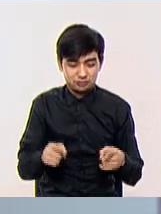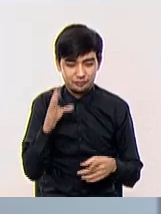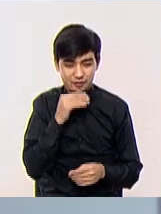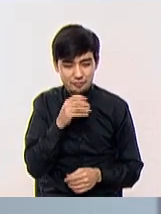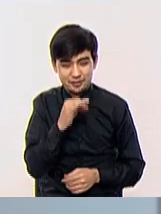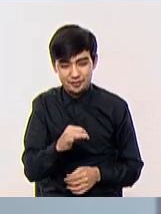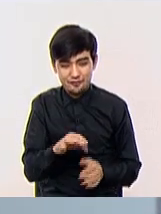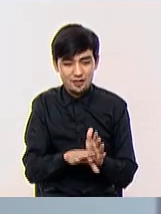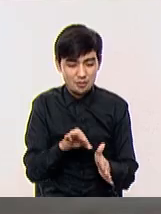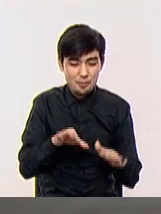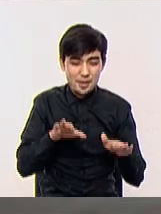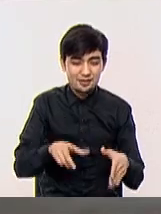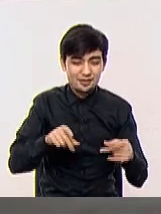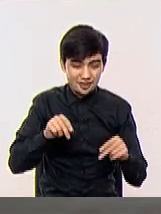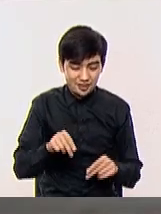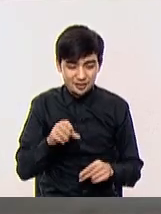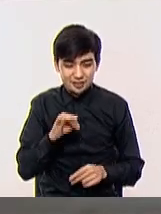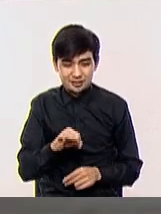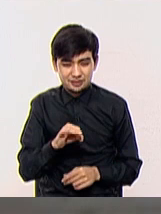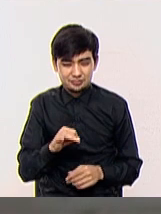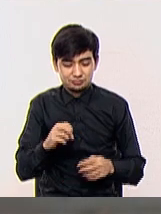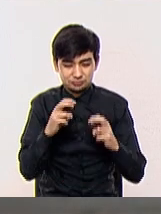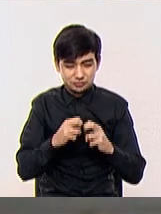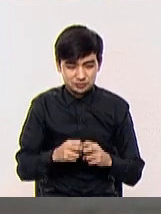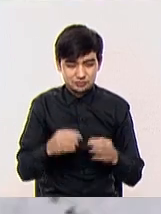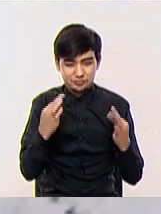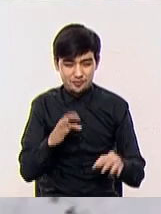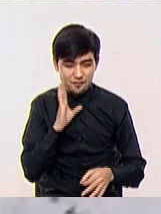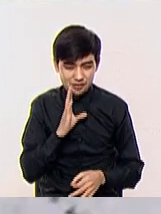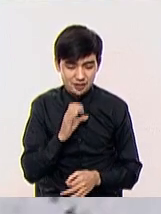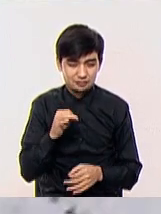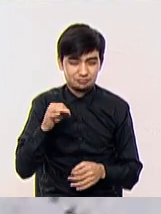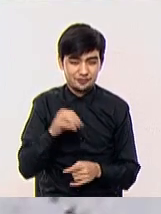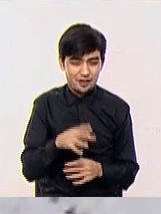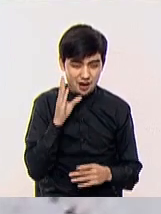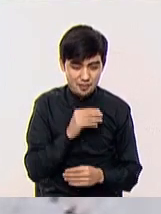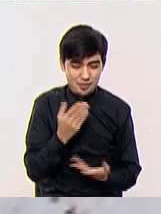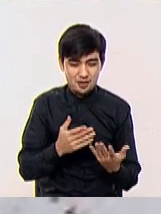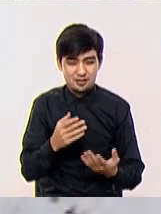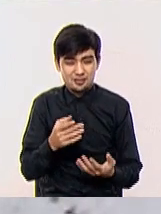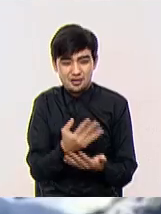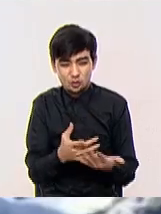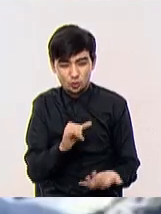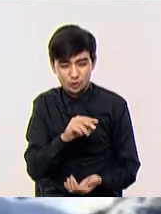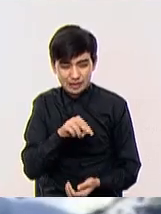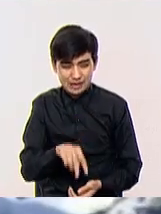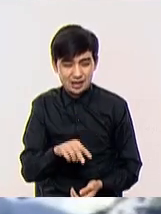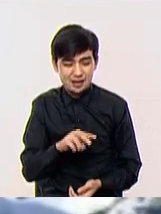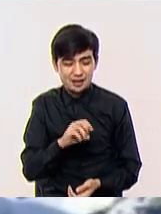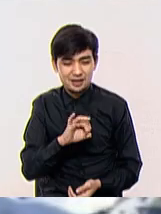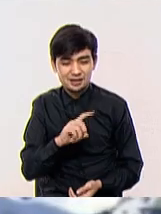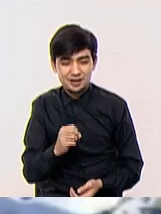места будут учитывать такие показатели как сейсмичность доступность воды безопасной эксплуатации и утилизация за последние 10 лет